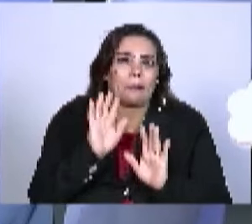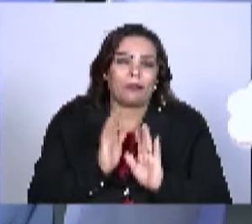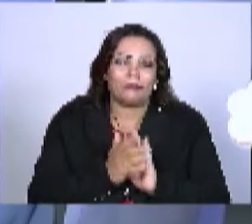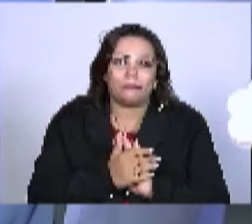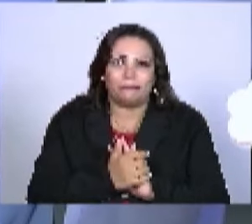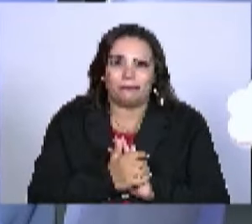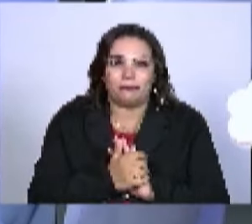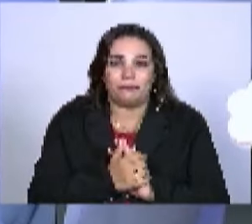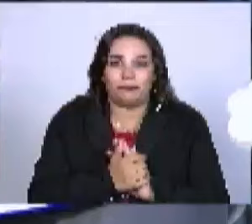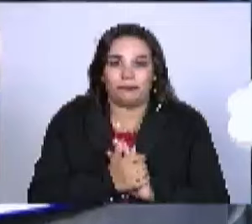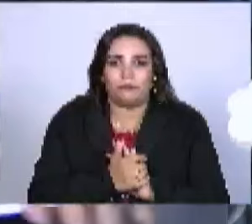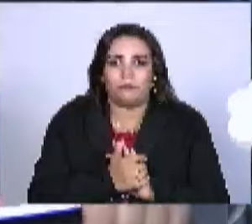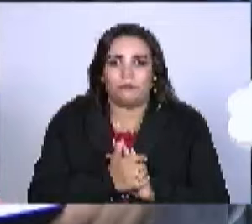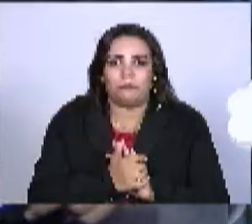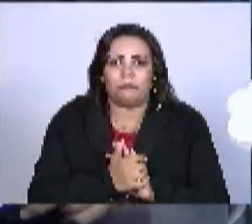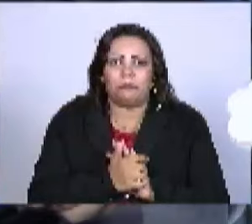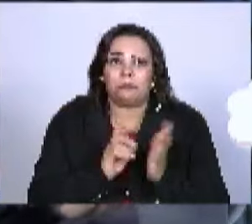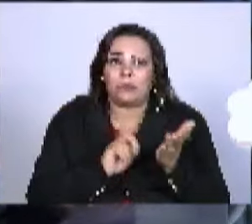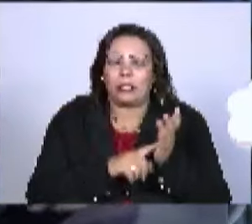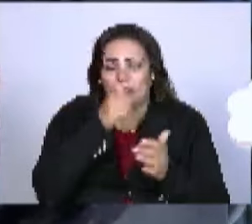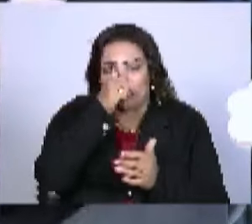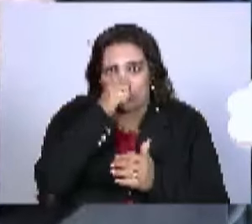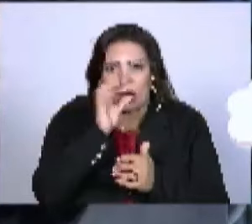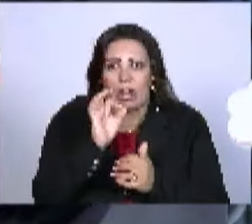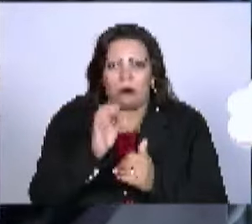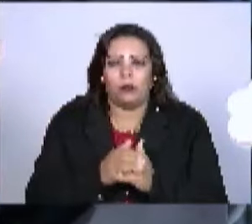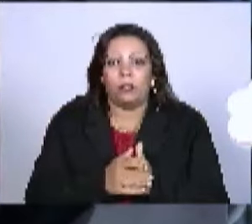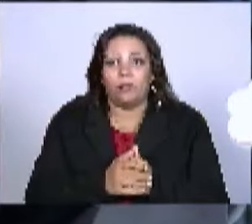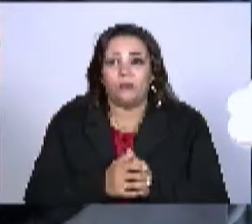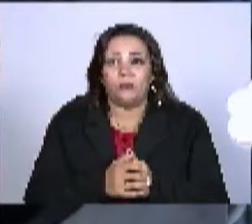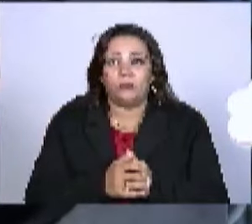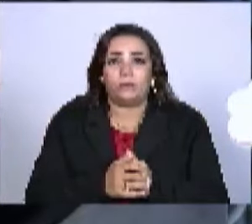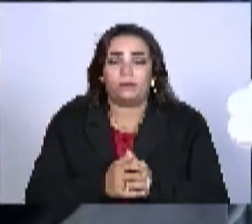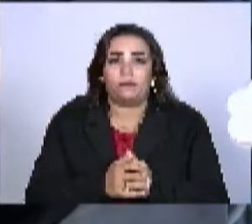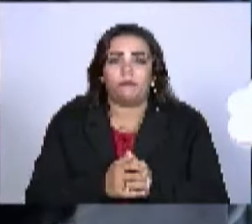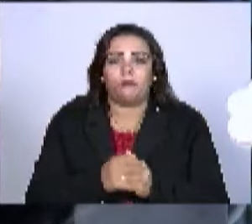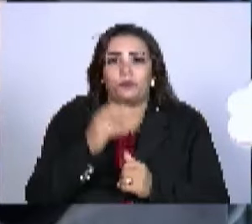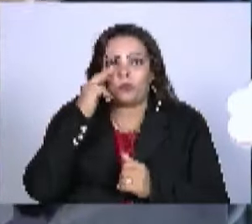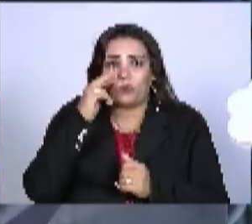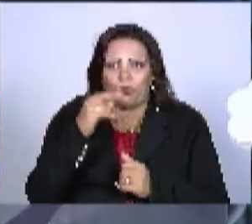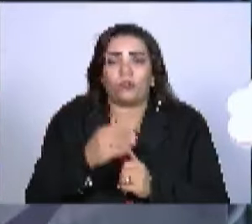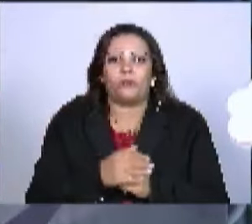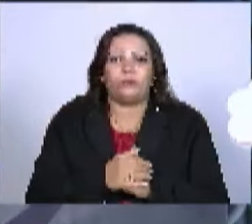لي حاجه زعل بص